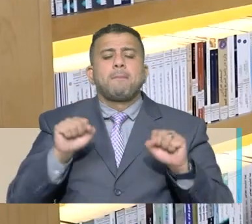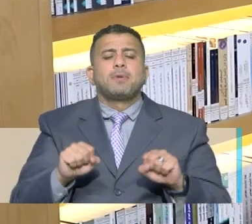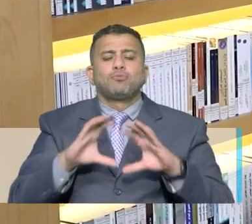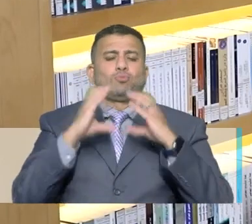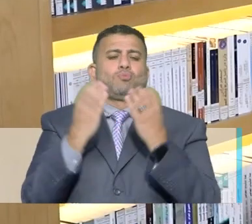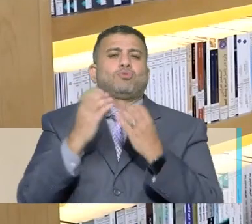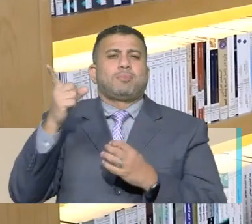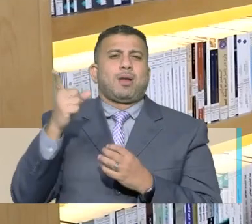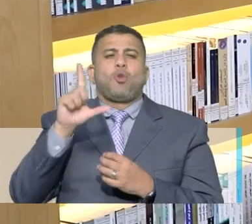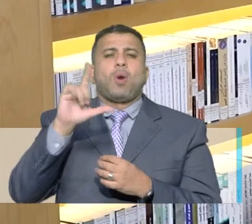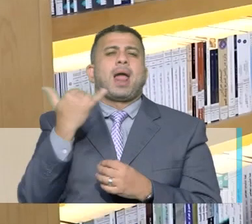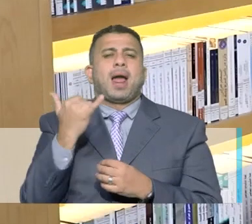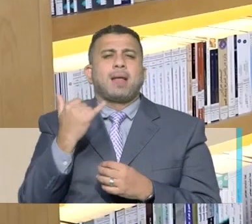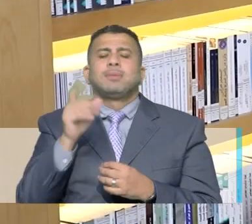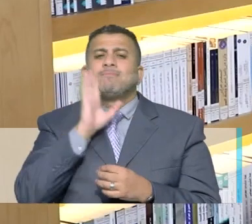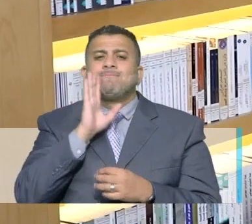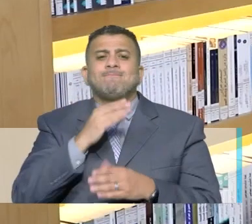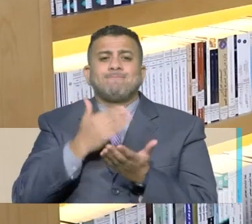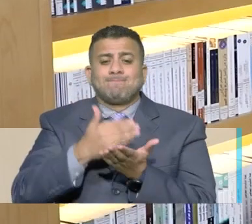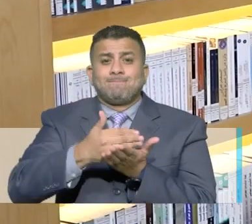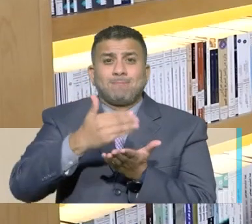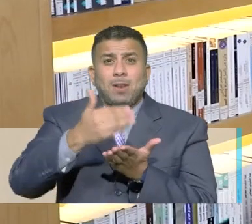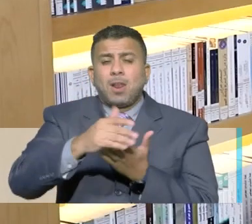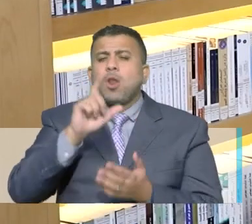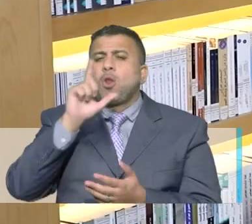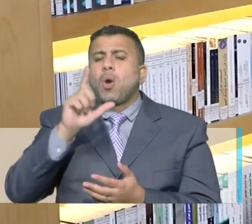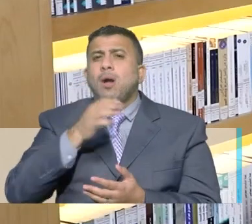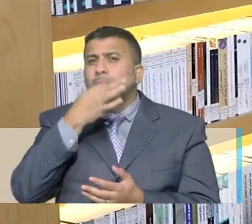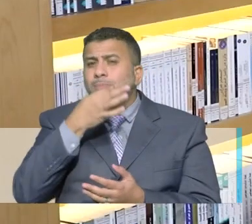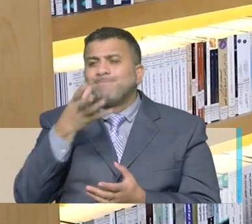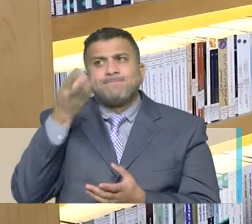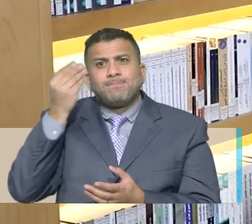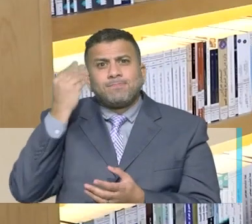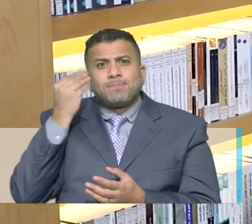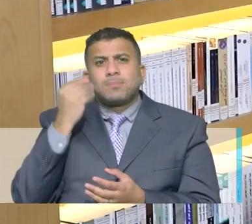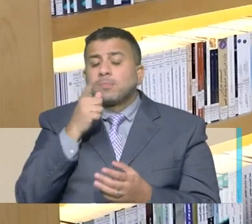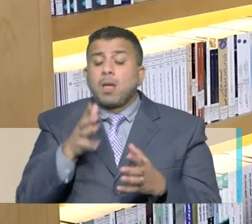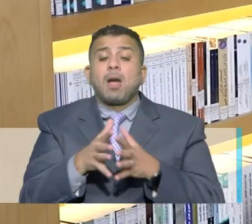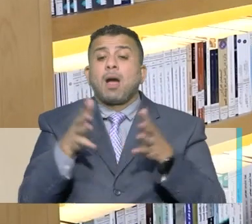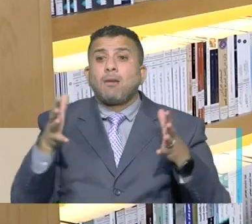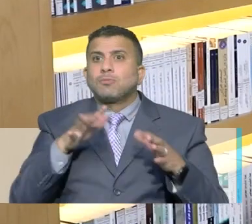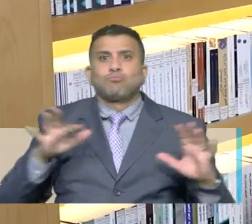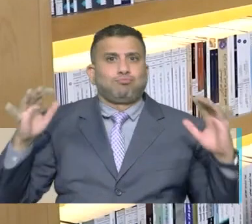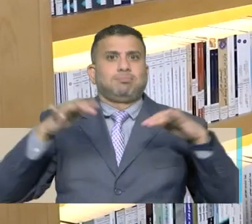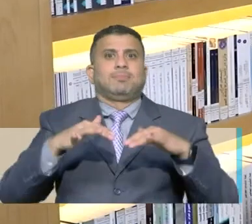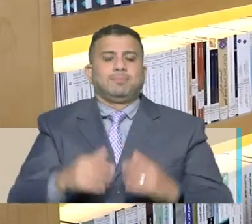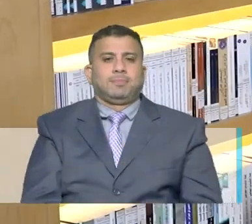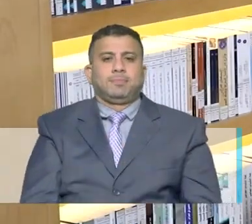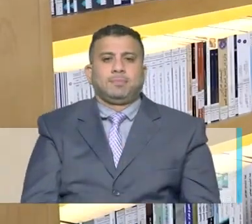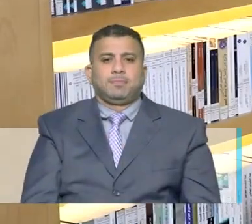ضمن سلسله جلساتها اللغويه من اجل فتح افاق اوسعى للحاضرين